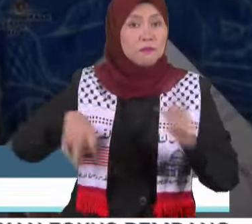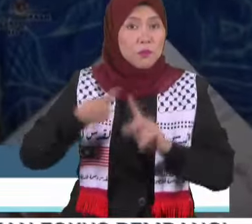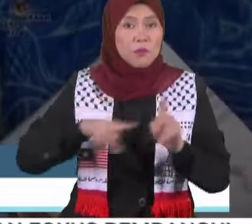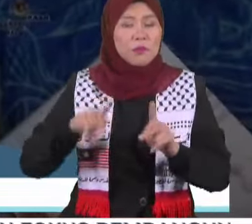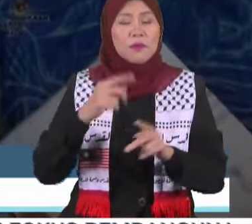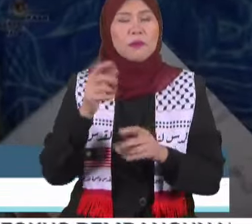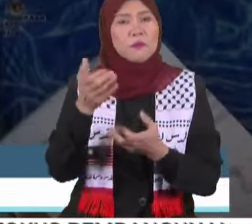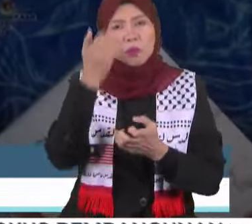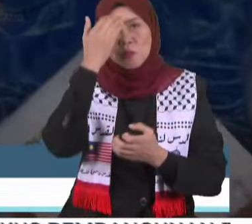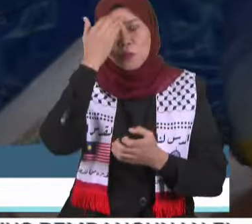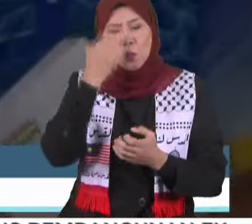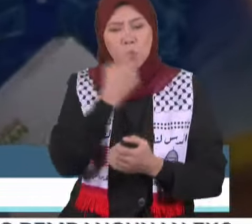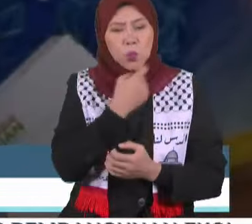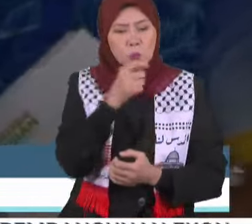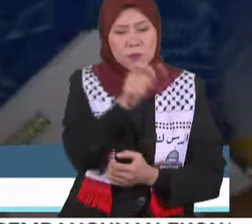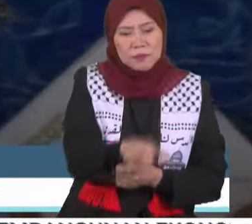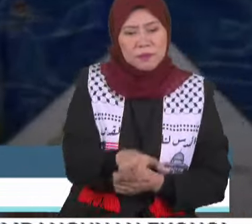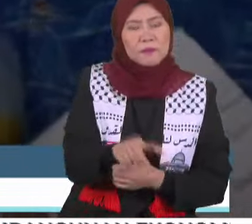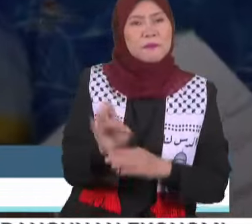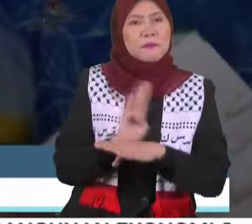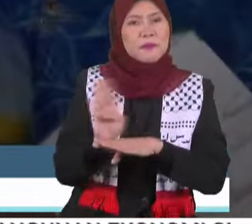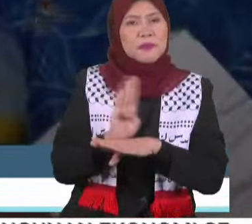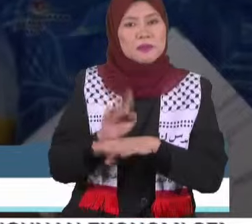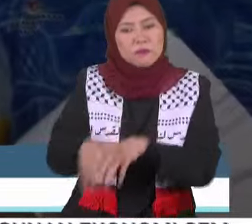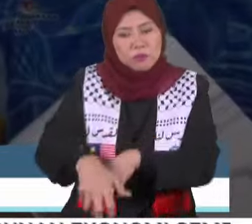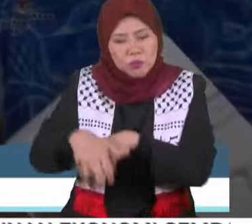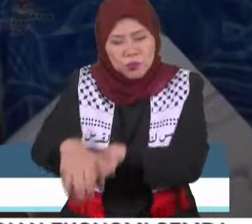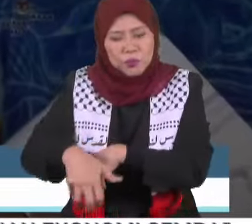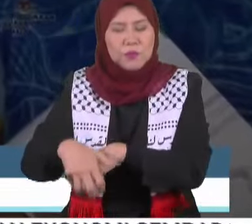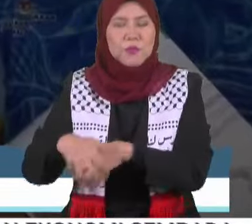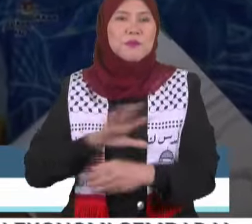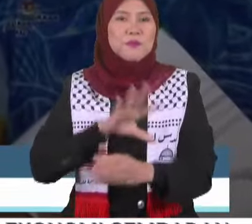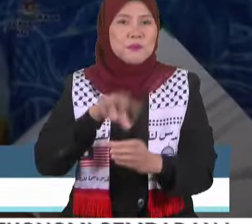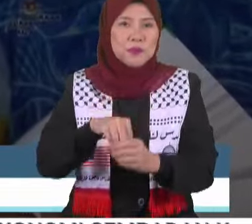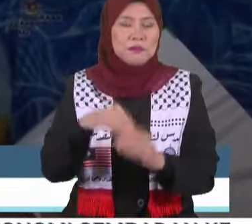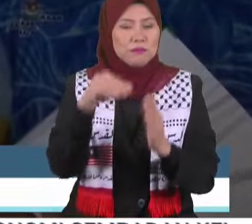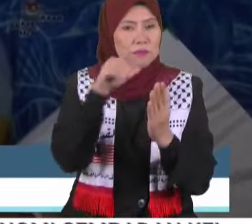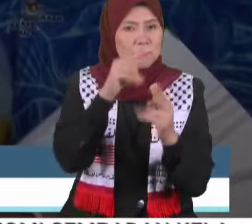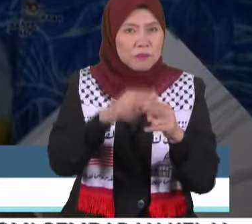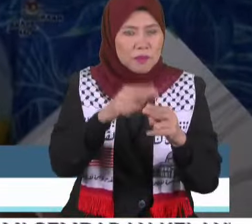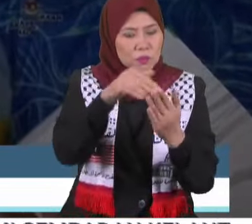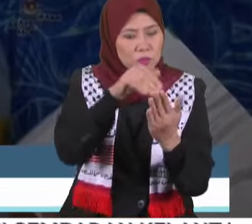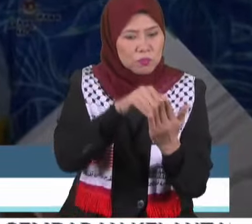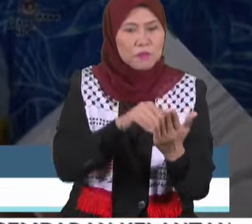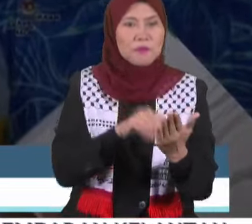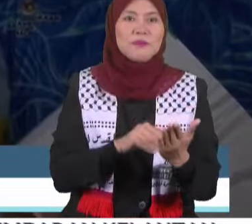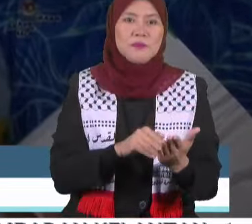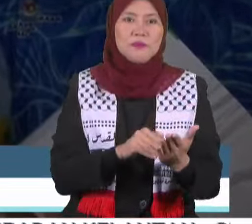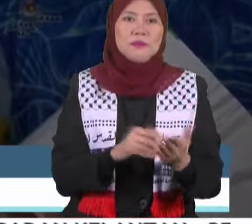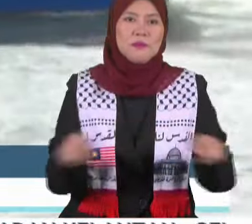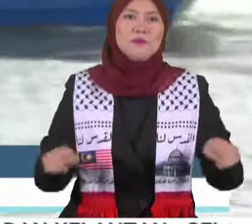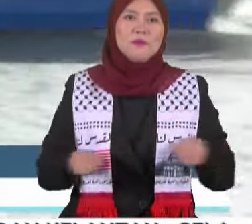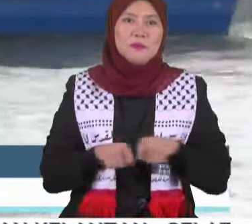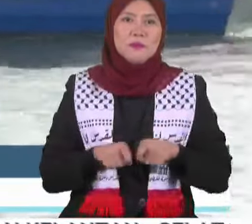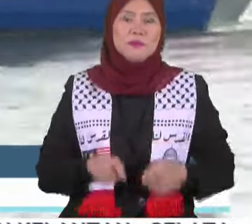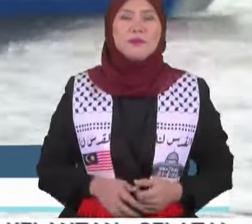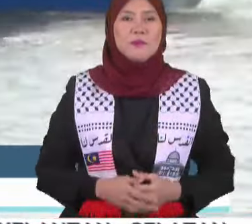mendapatkan siapakah pengusaha dan juga yang terlibat dengan pertanian di sesuatu kawasan atau tempat